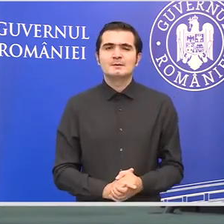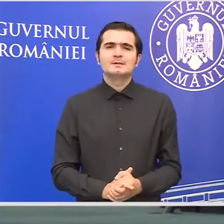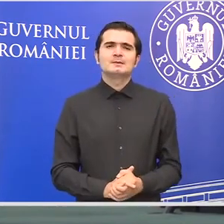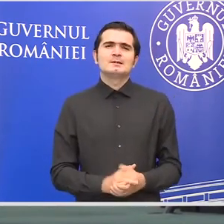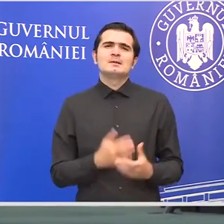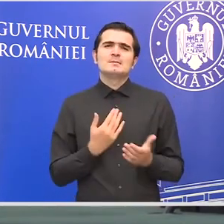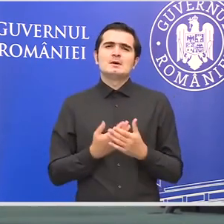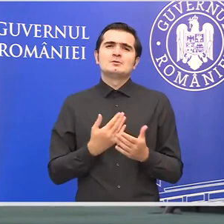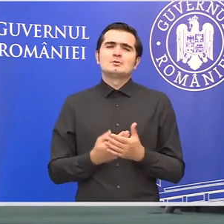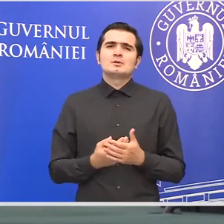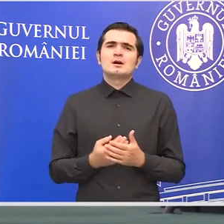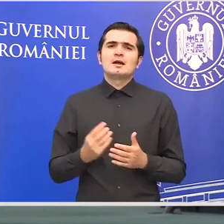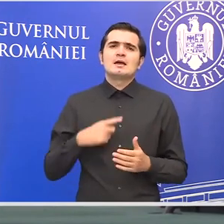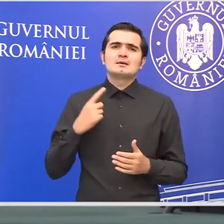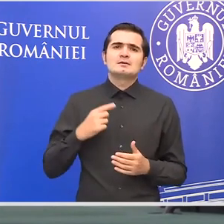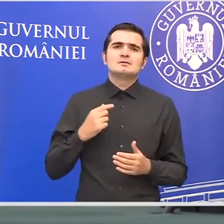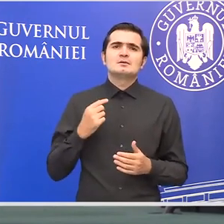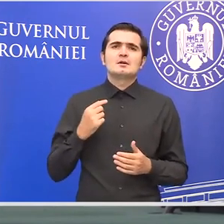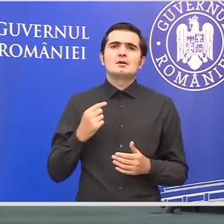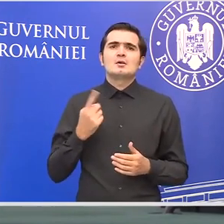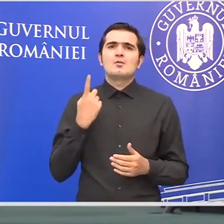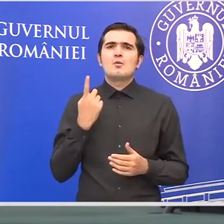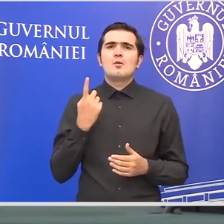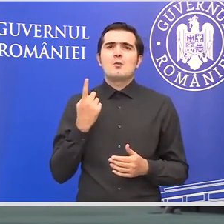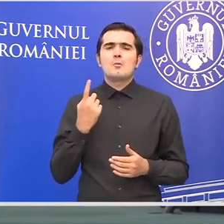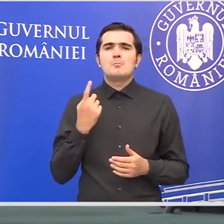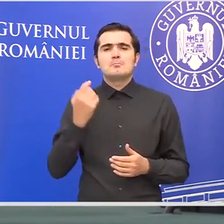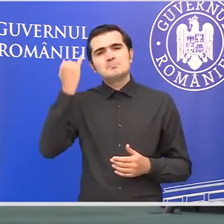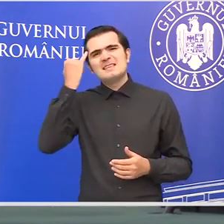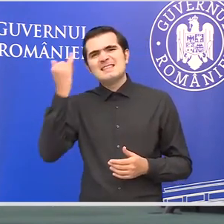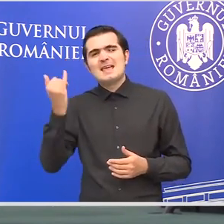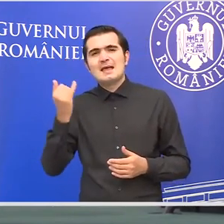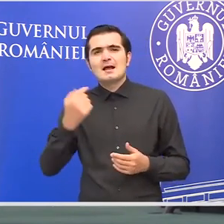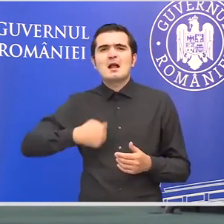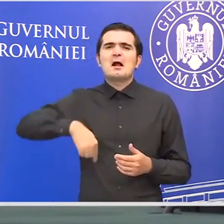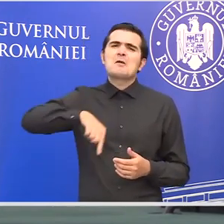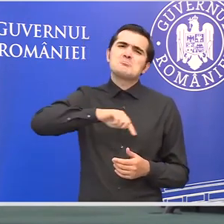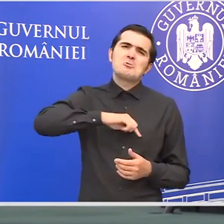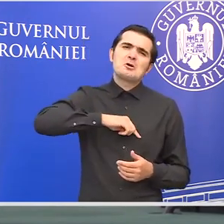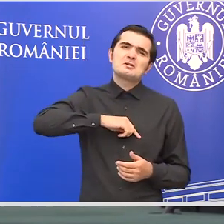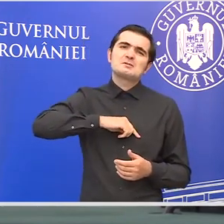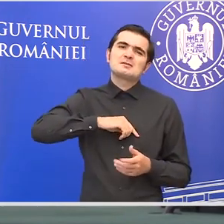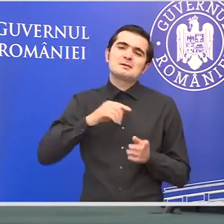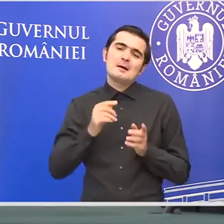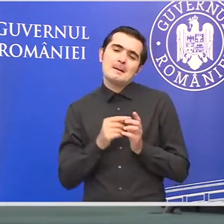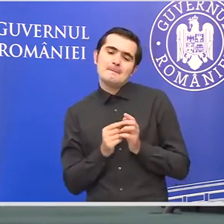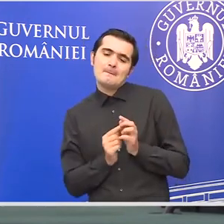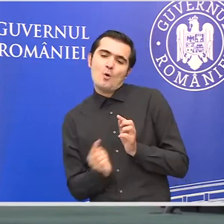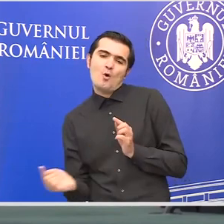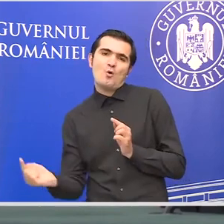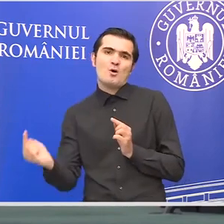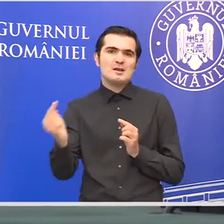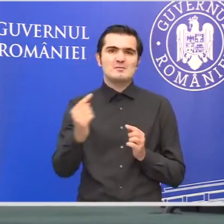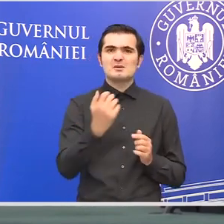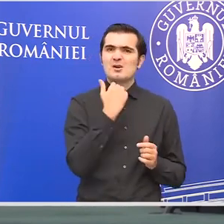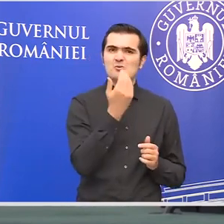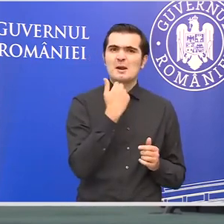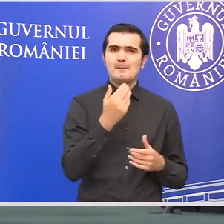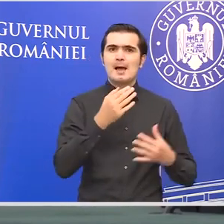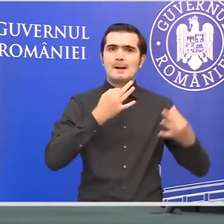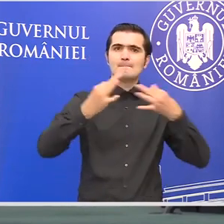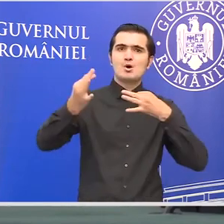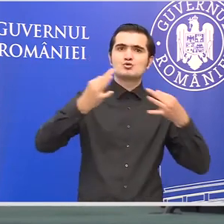tendința pe alocuri este să încercăm să facem orice e posibil să ocolim măsurile care au ca